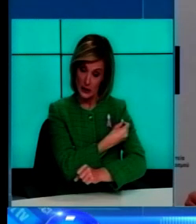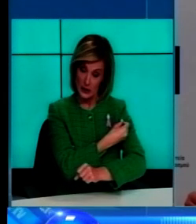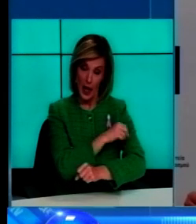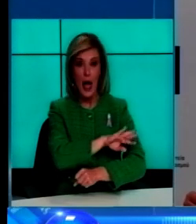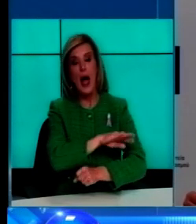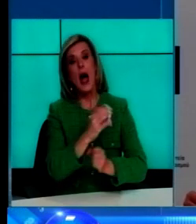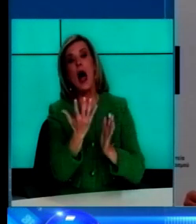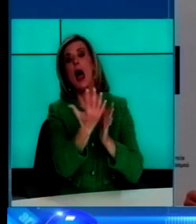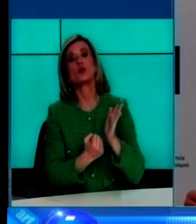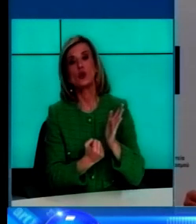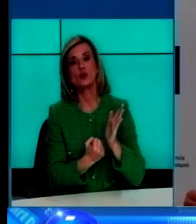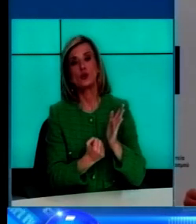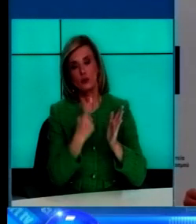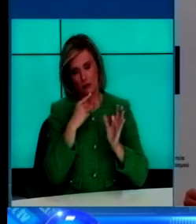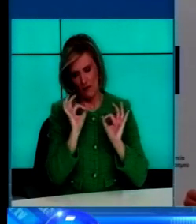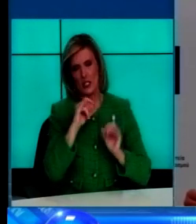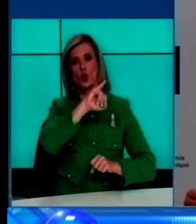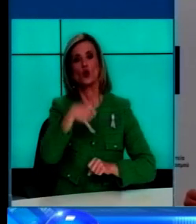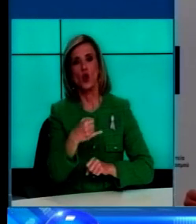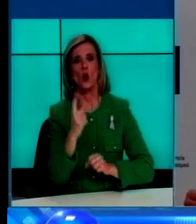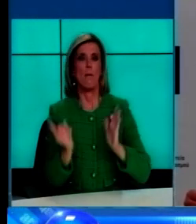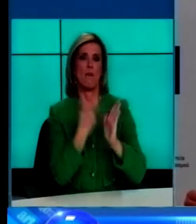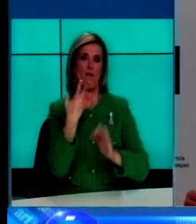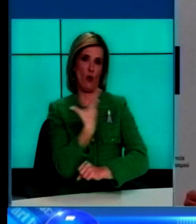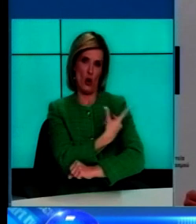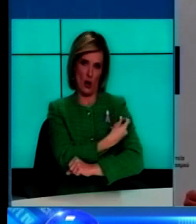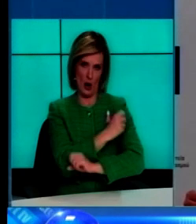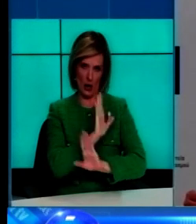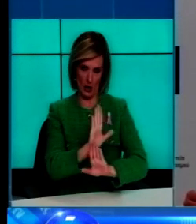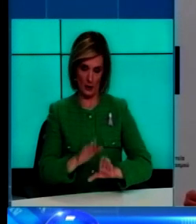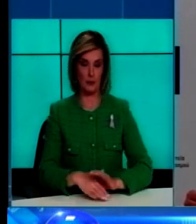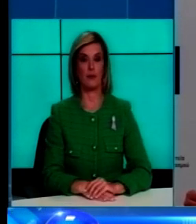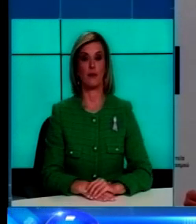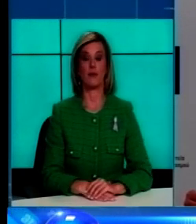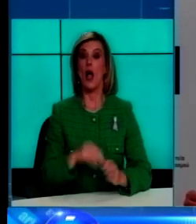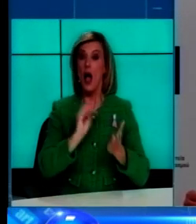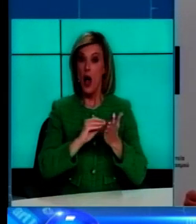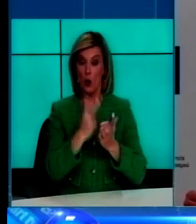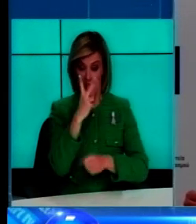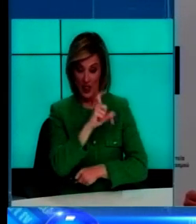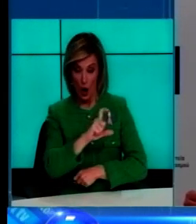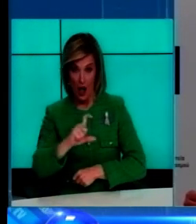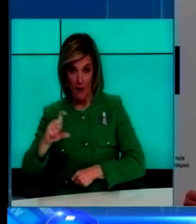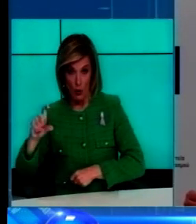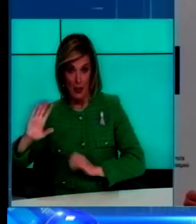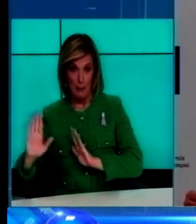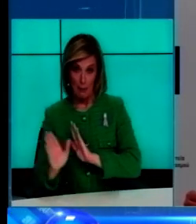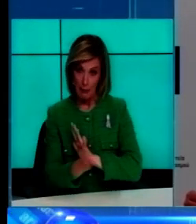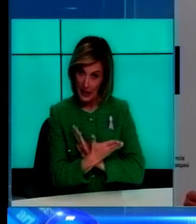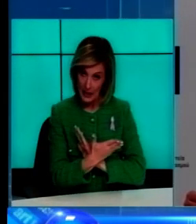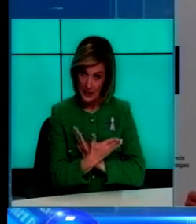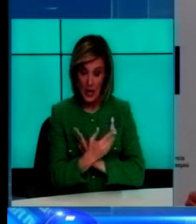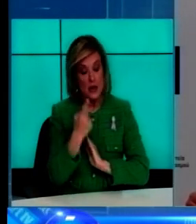του παρόντος να τονίσω, εμβόλιο της Johnson & Johnson, και να έχουν περάσει τουλάχιστον 2 εβδομάδες από την τελευταία δόση.